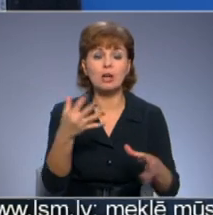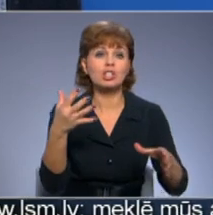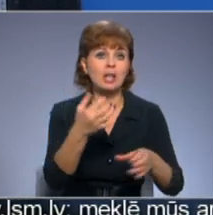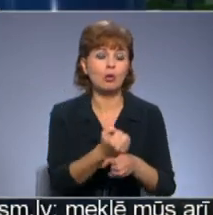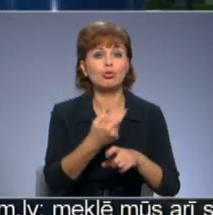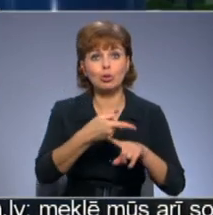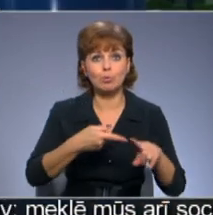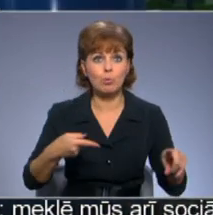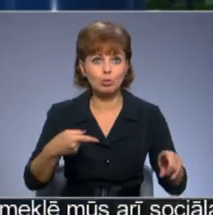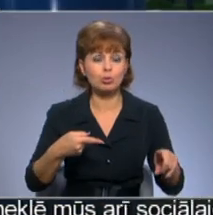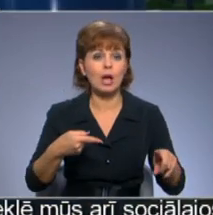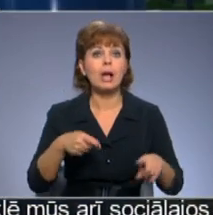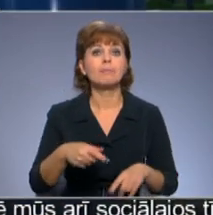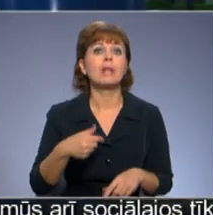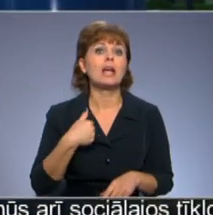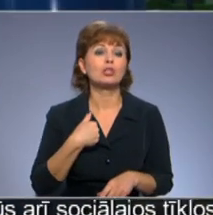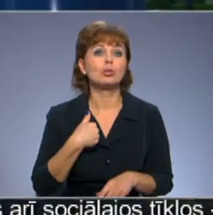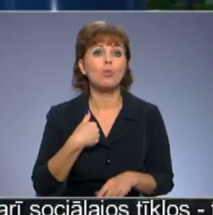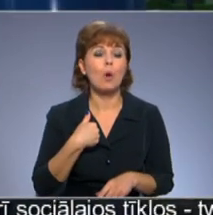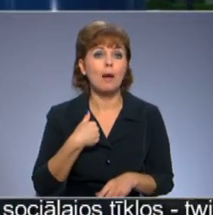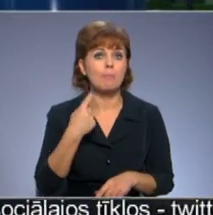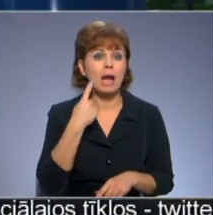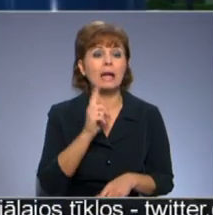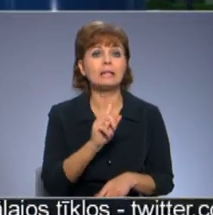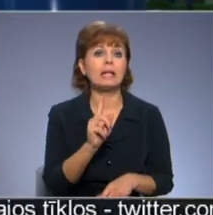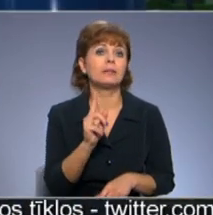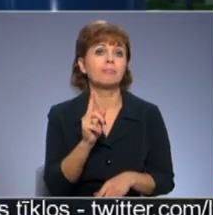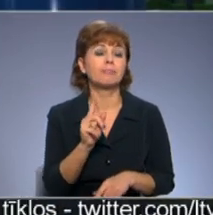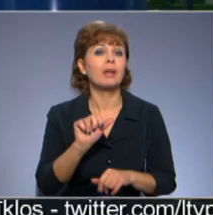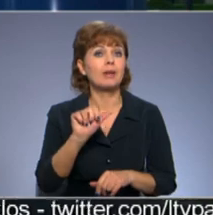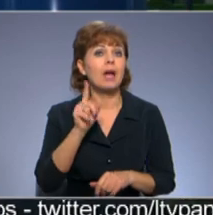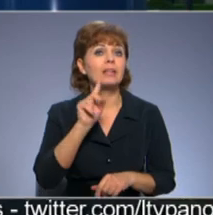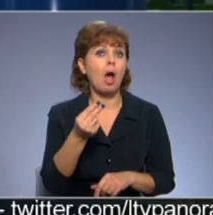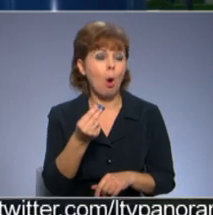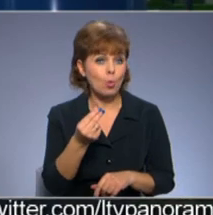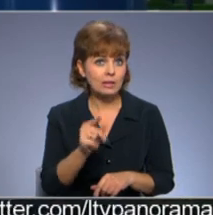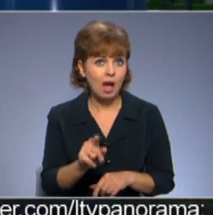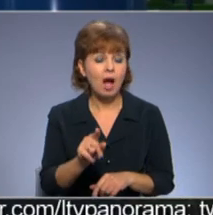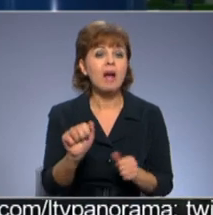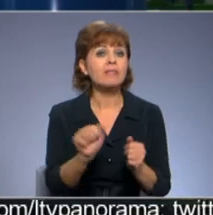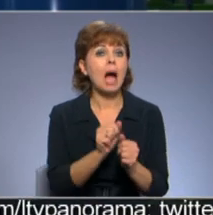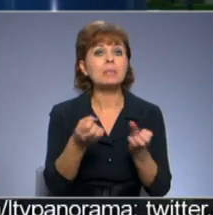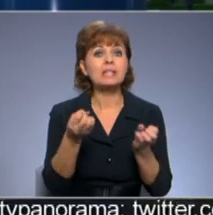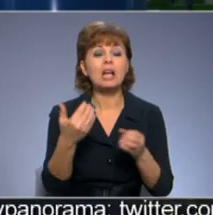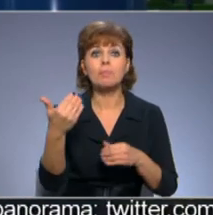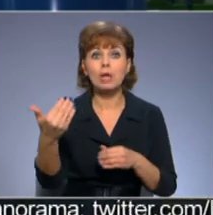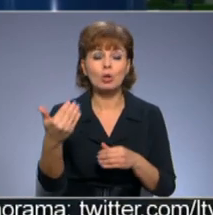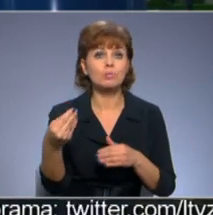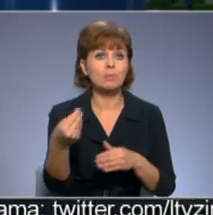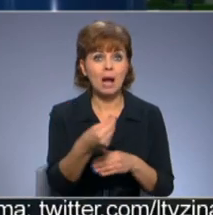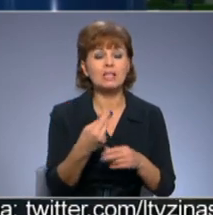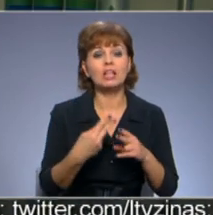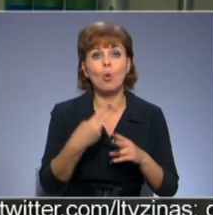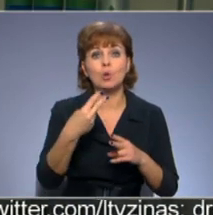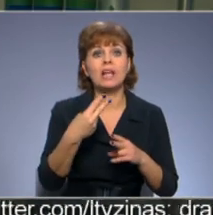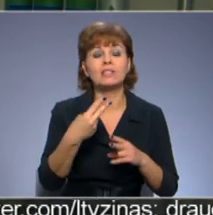uz pusi. Sprvā, ja domāju, ka tā, konečni, dengi, da? Vispirms tā, protams, ir nauda. Dabasgāze pie jums maksa aptuveni divreiz